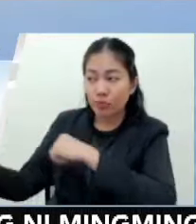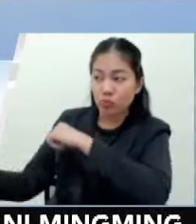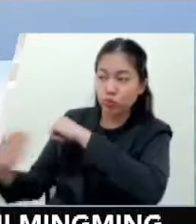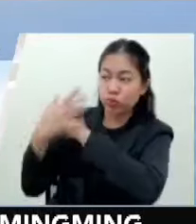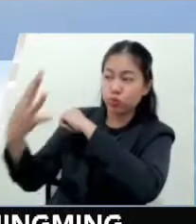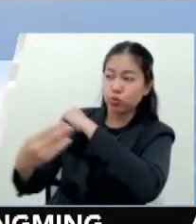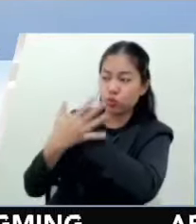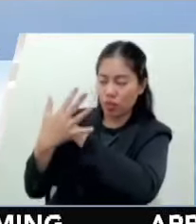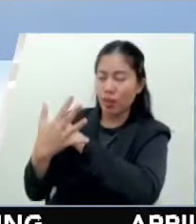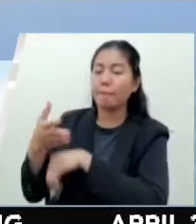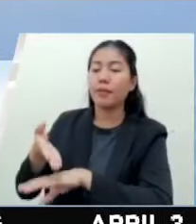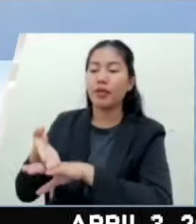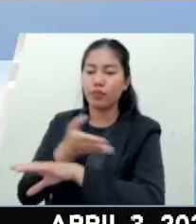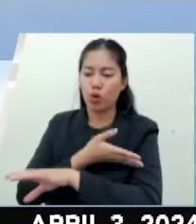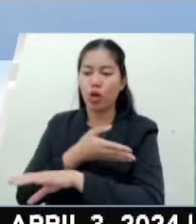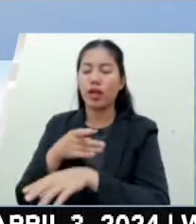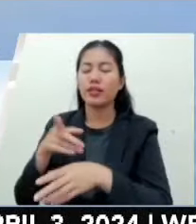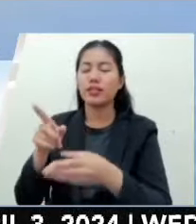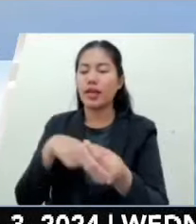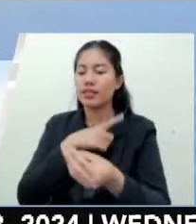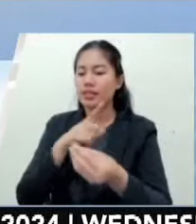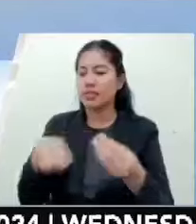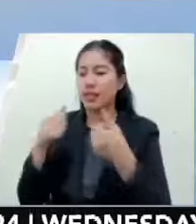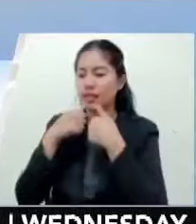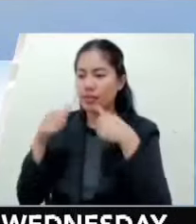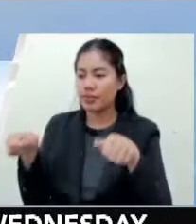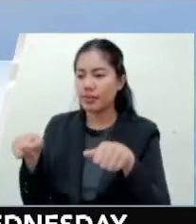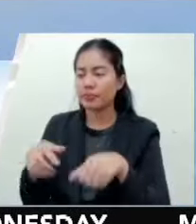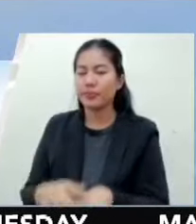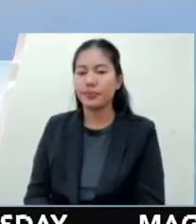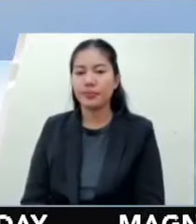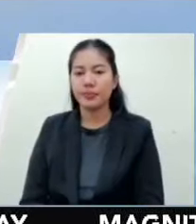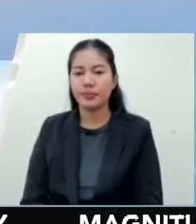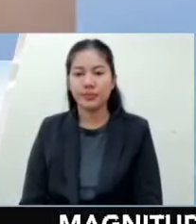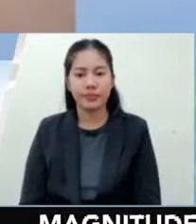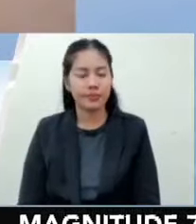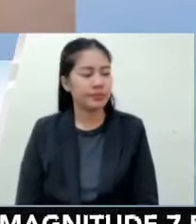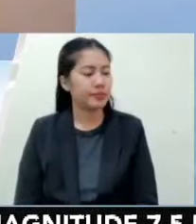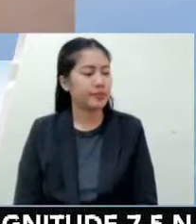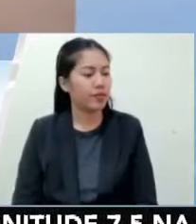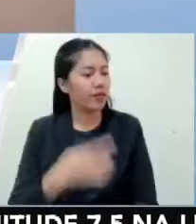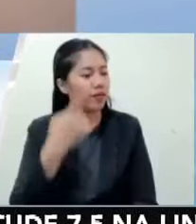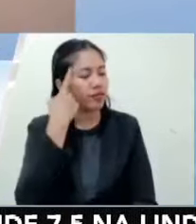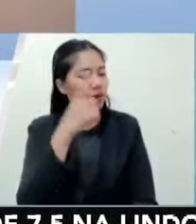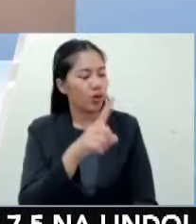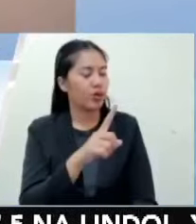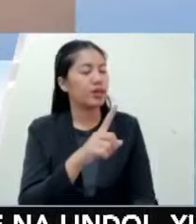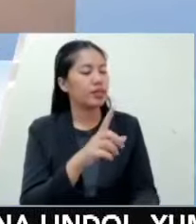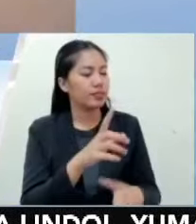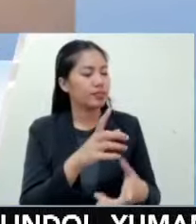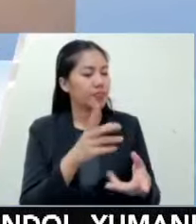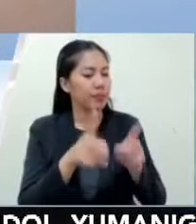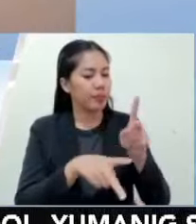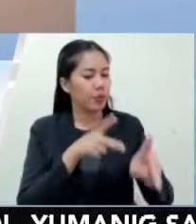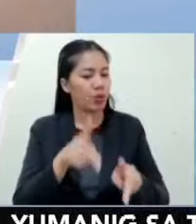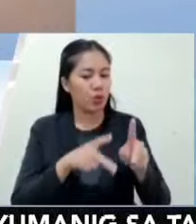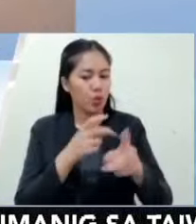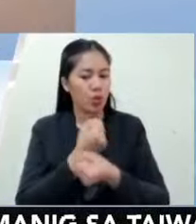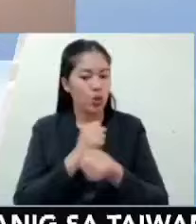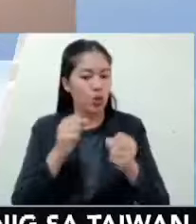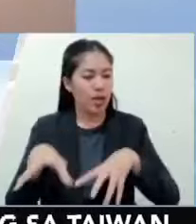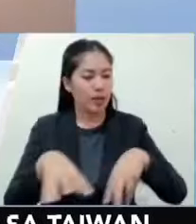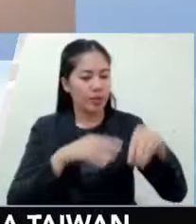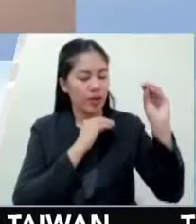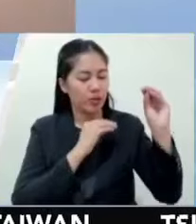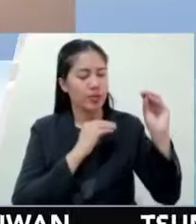yung tsunami warning. So sa mga nag-evacuate po, 2 oras pa ang kanilang at least ihintahin. That's right. Mm-hmm.